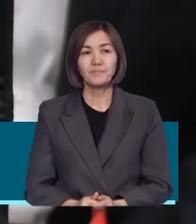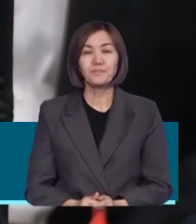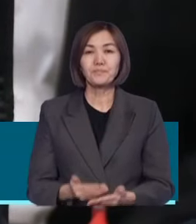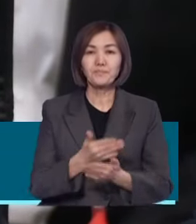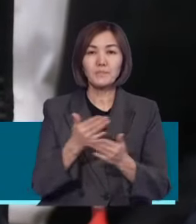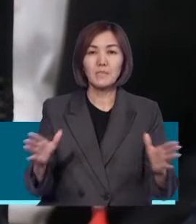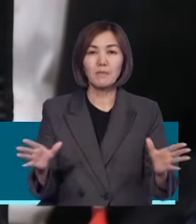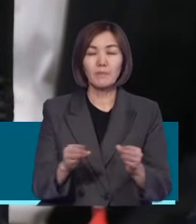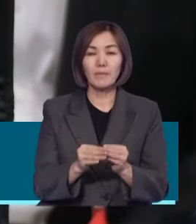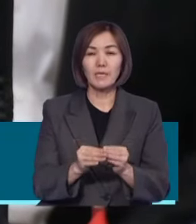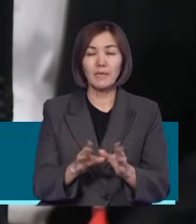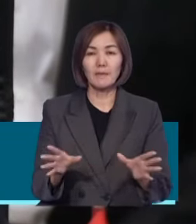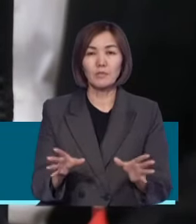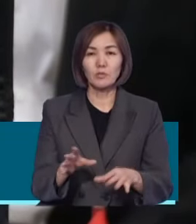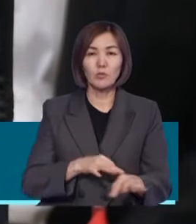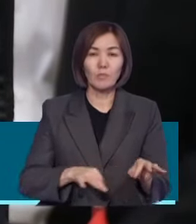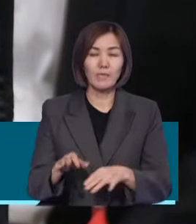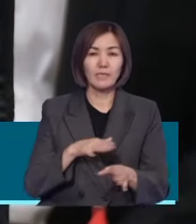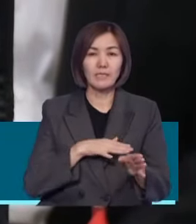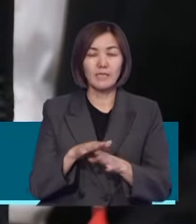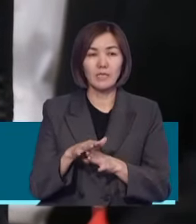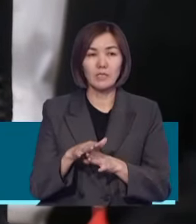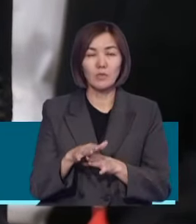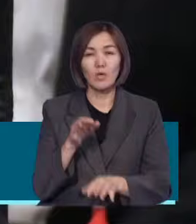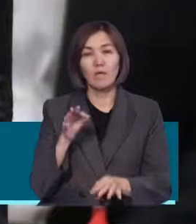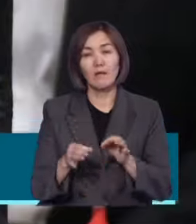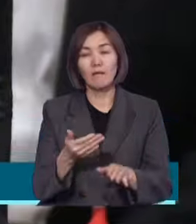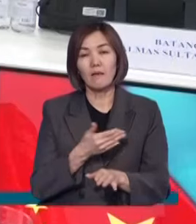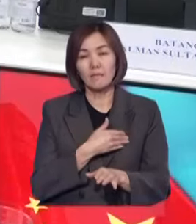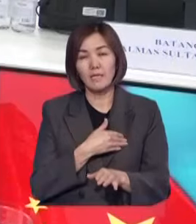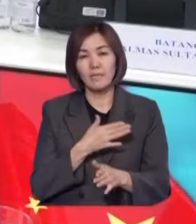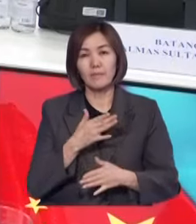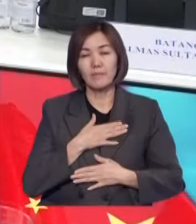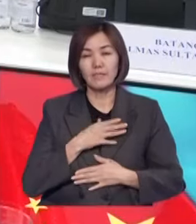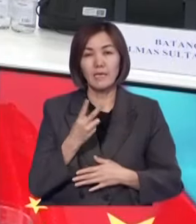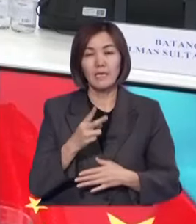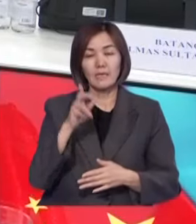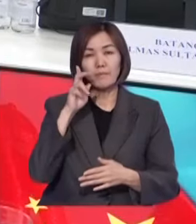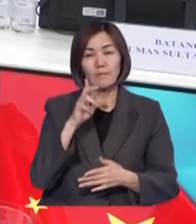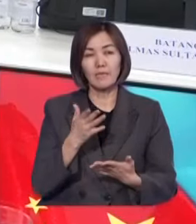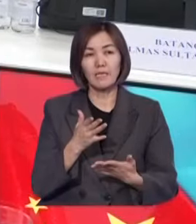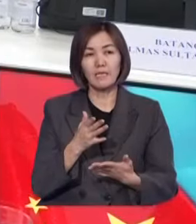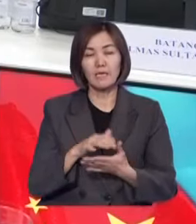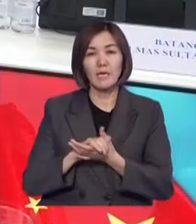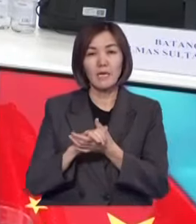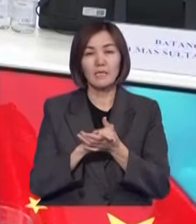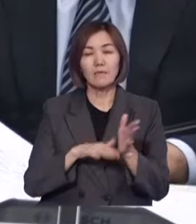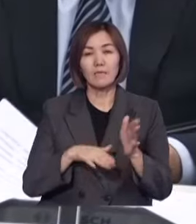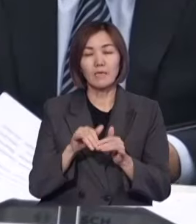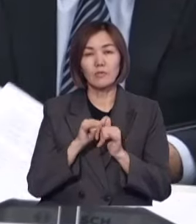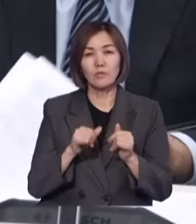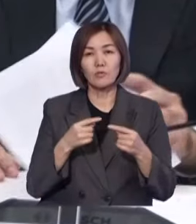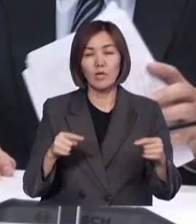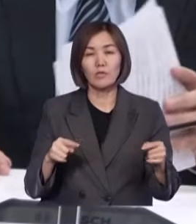Сіздермен бірге бірлескен жобаларды іске асыру мәселесін талқылағым келді. Біз екі ел арасындағы ынтымақтастықты нығайту үшін